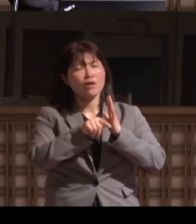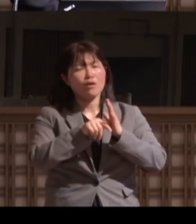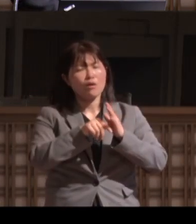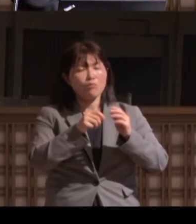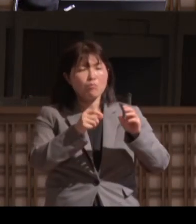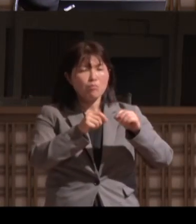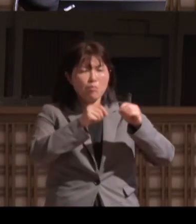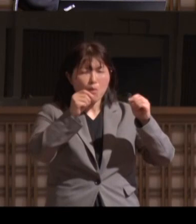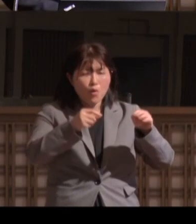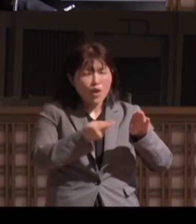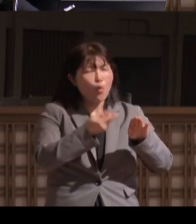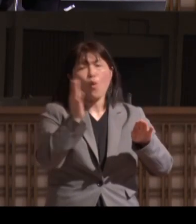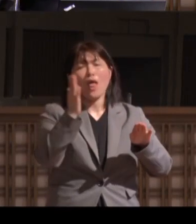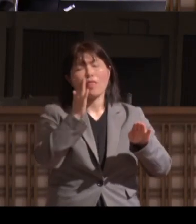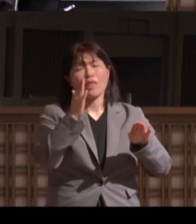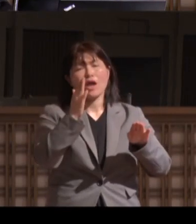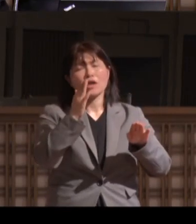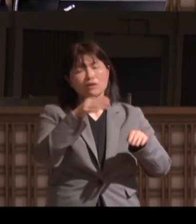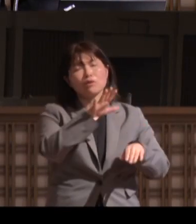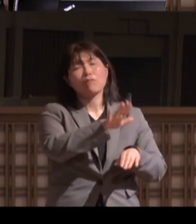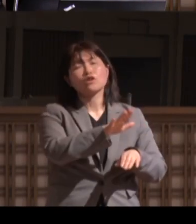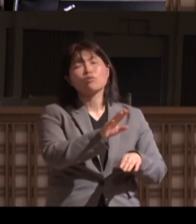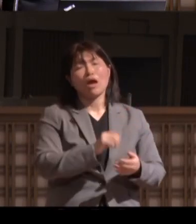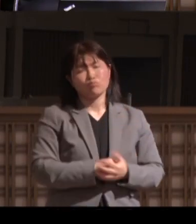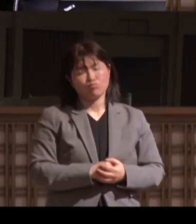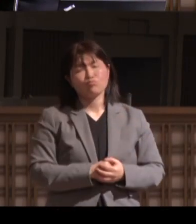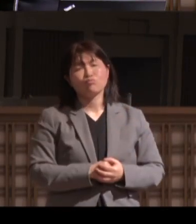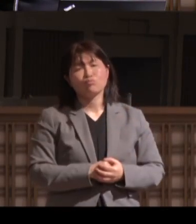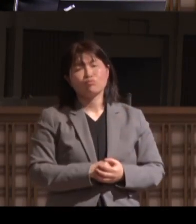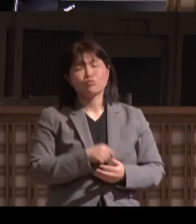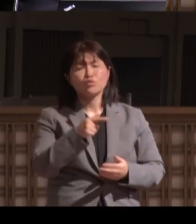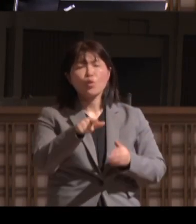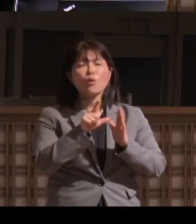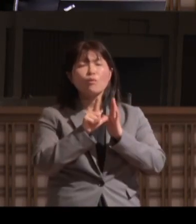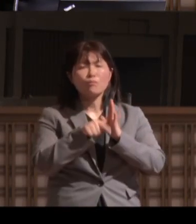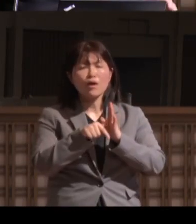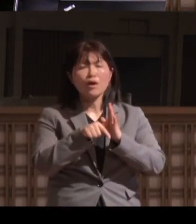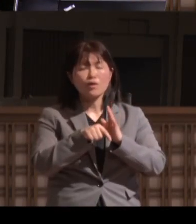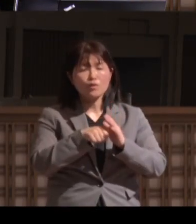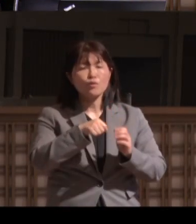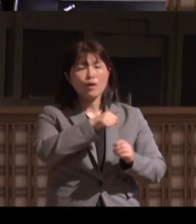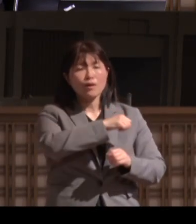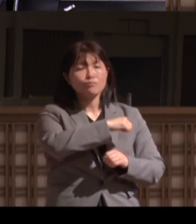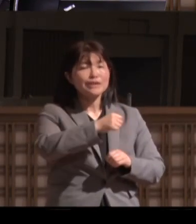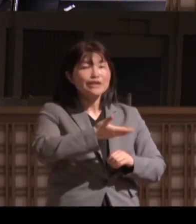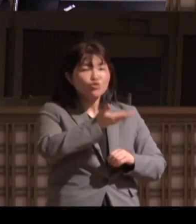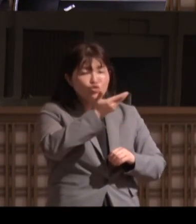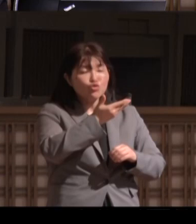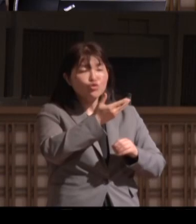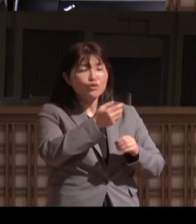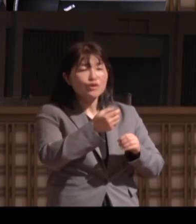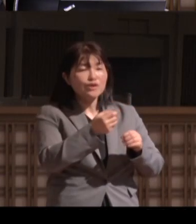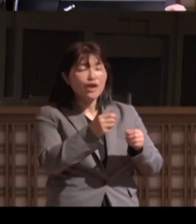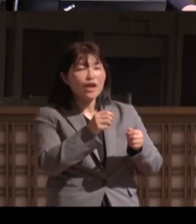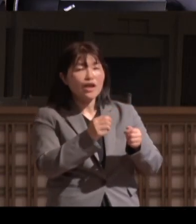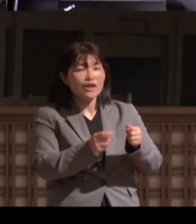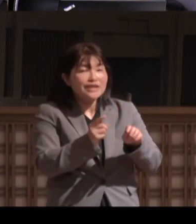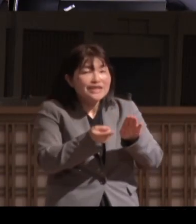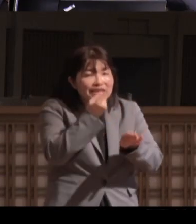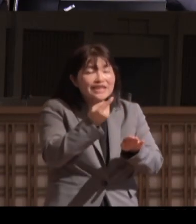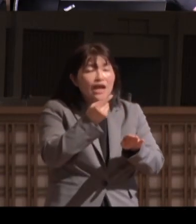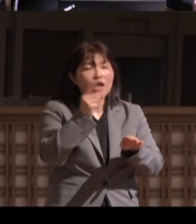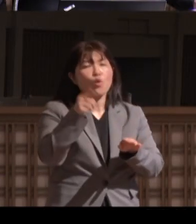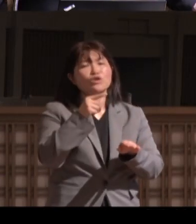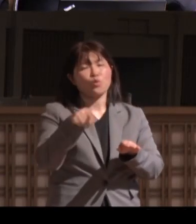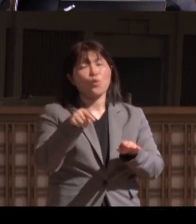問題すらも起こらないというようなところありますそういう場合はですねま右上に日付け役って書いておりますが何か